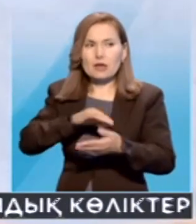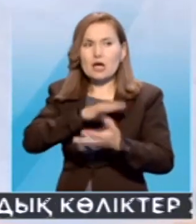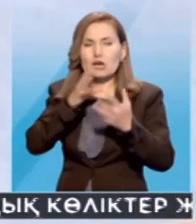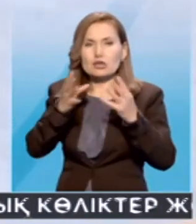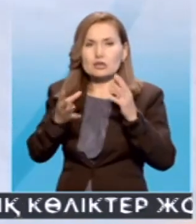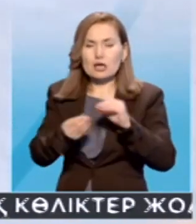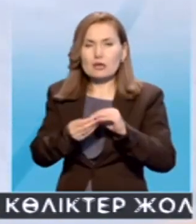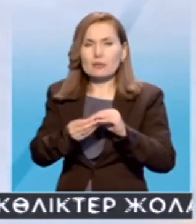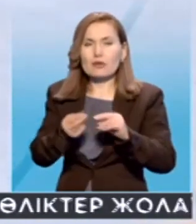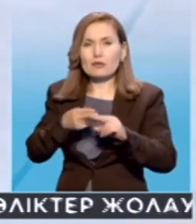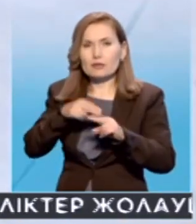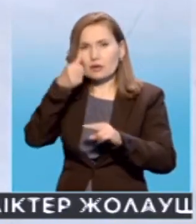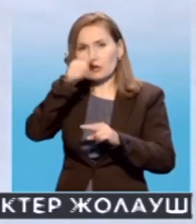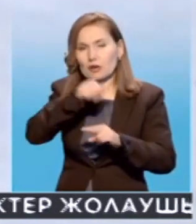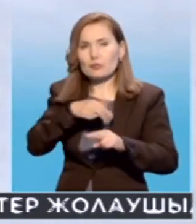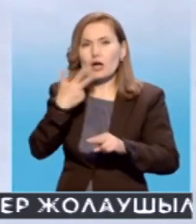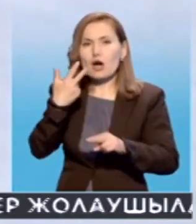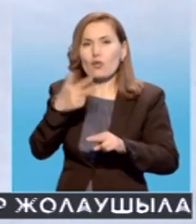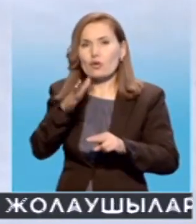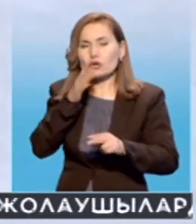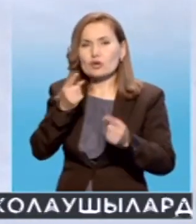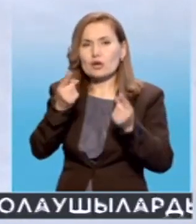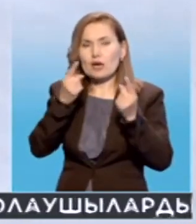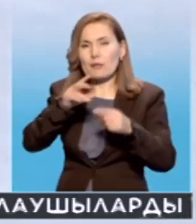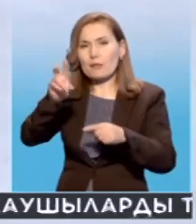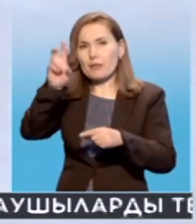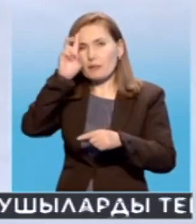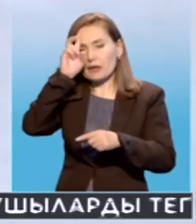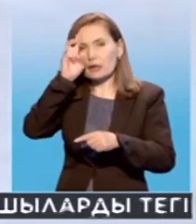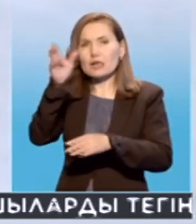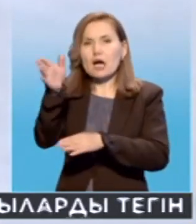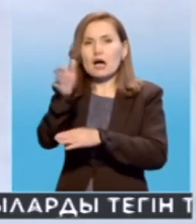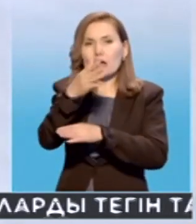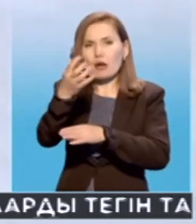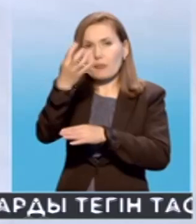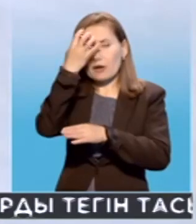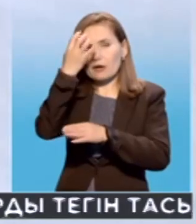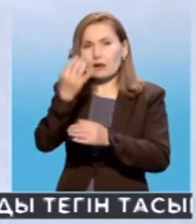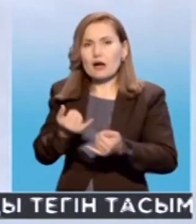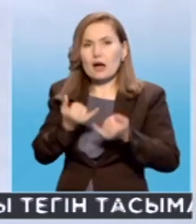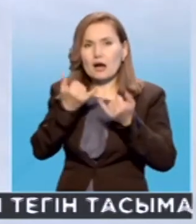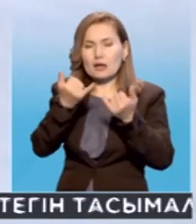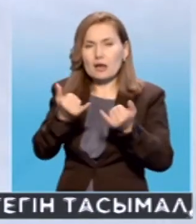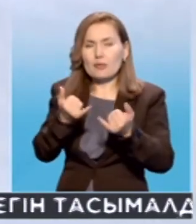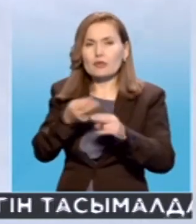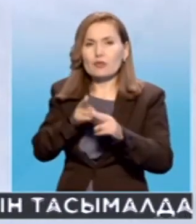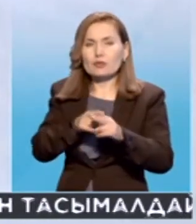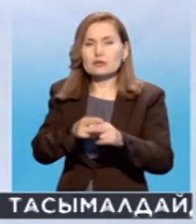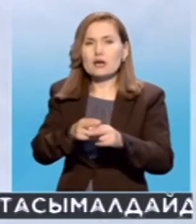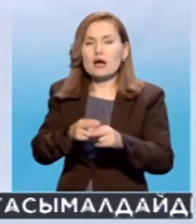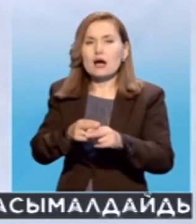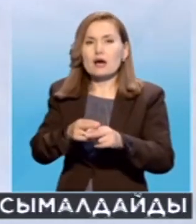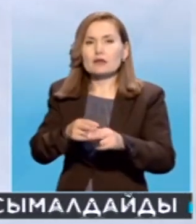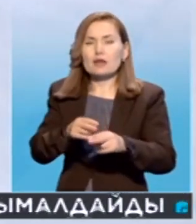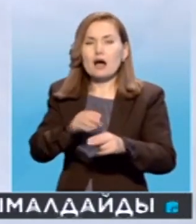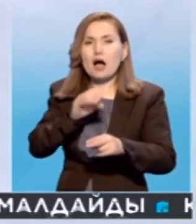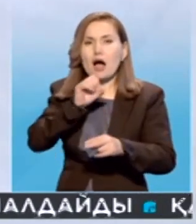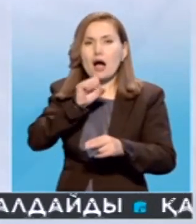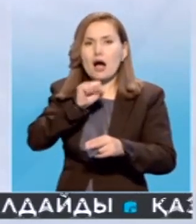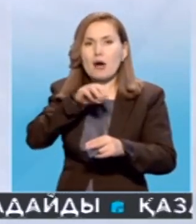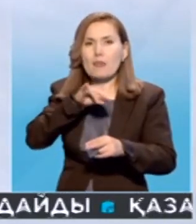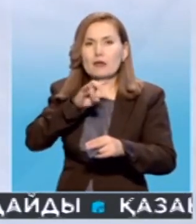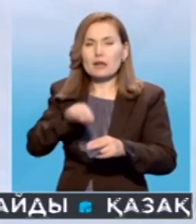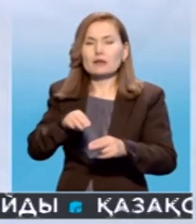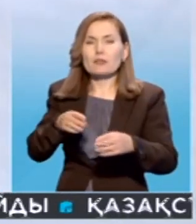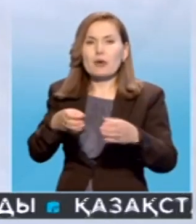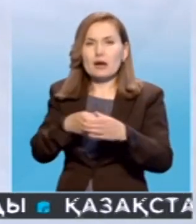Жалпы биыл 30 жыл мемлекеттік рәміздерімізге осы мерейлі күн астында Аманат партиясы